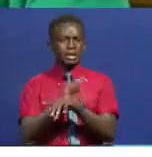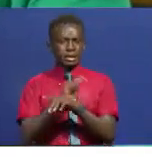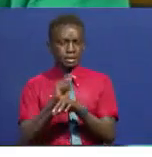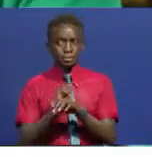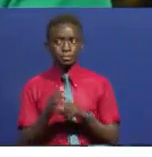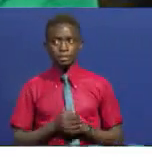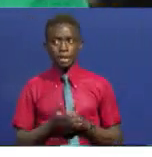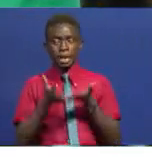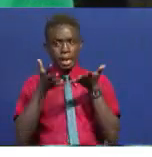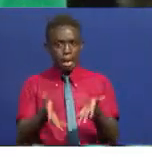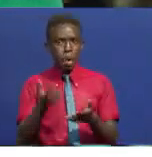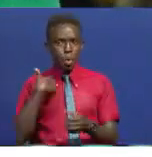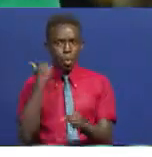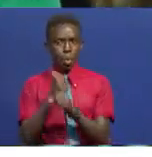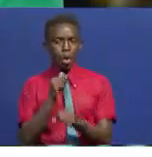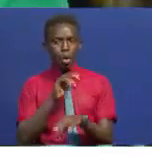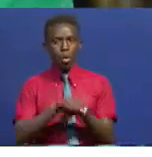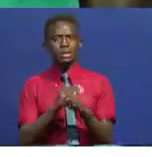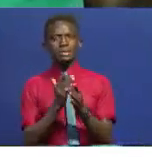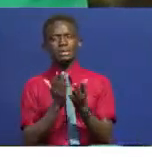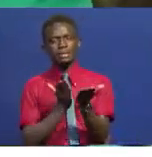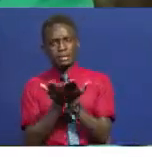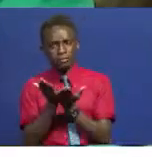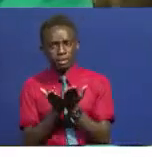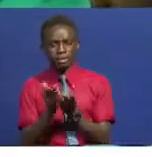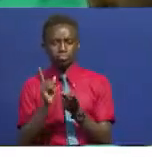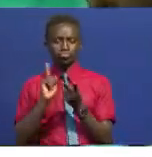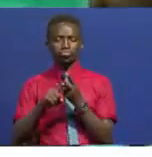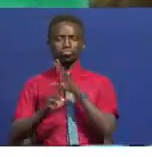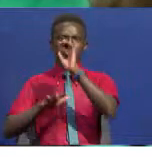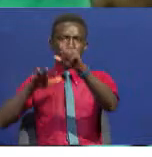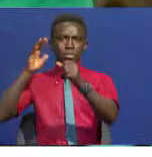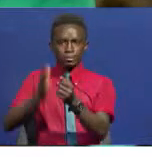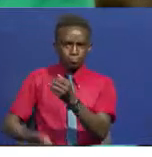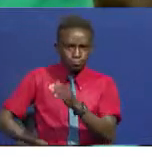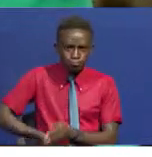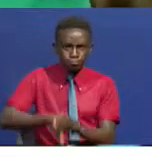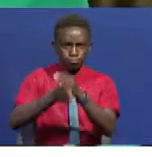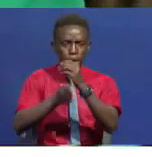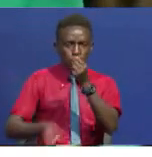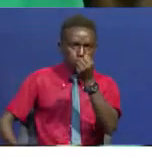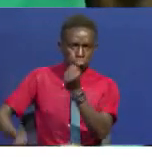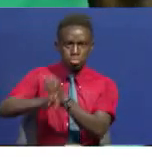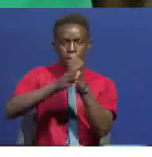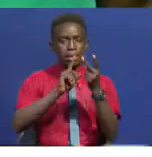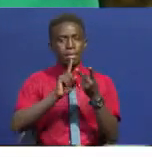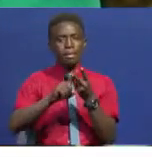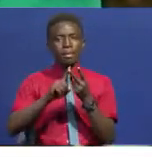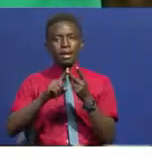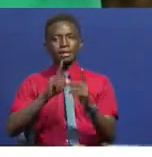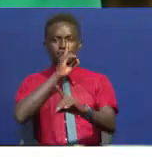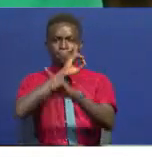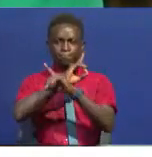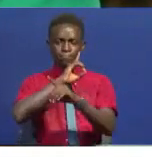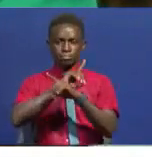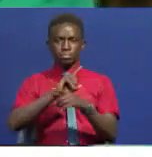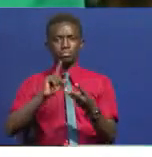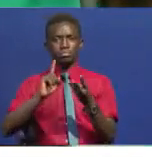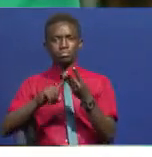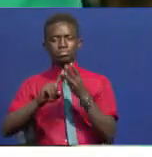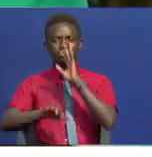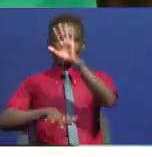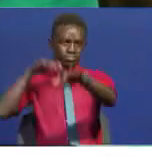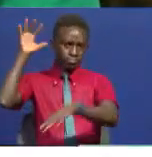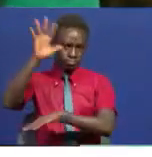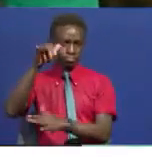our services, we are working on our defense, and we are working on the offense. So far, so good, but